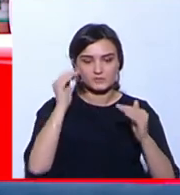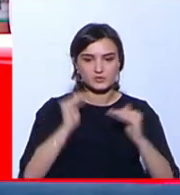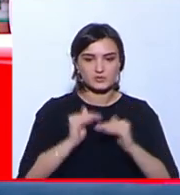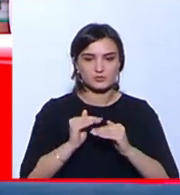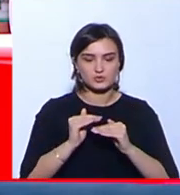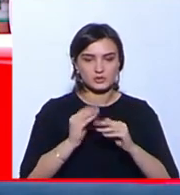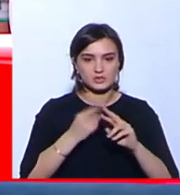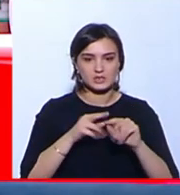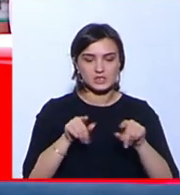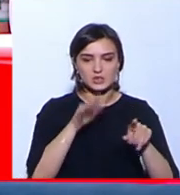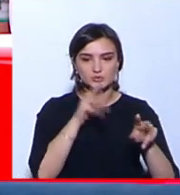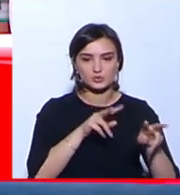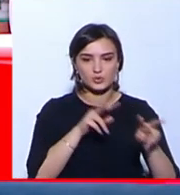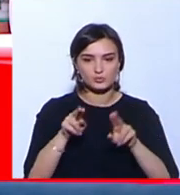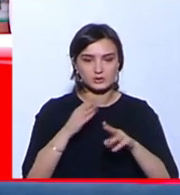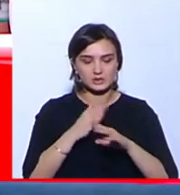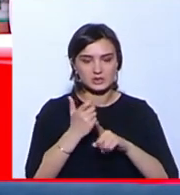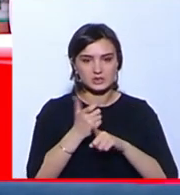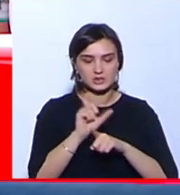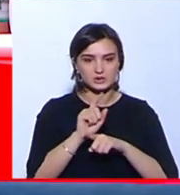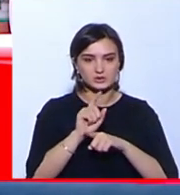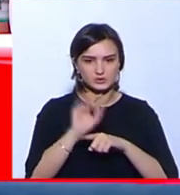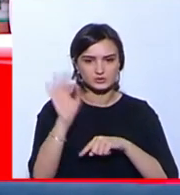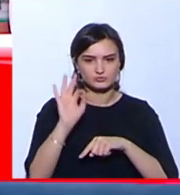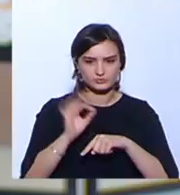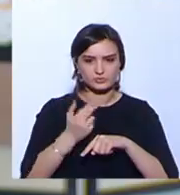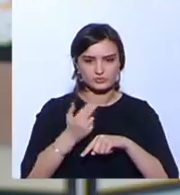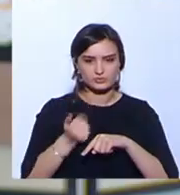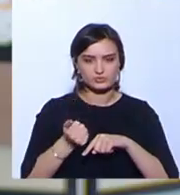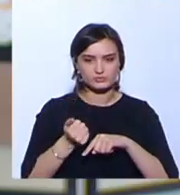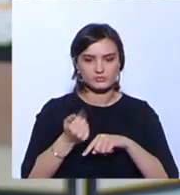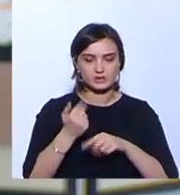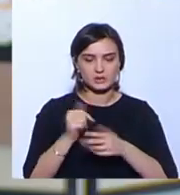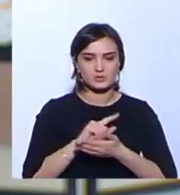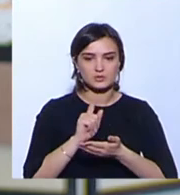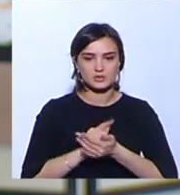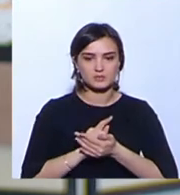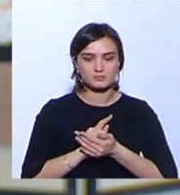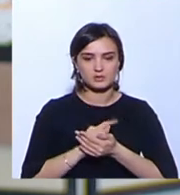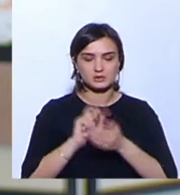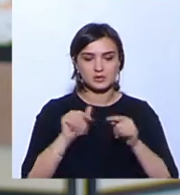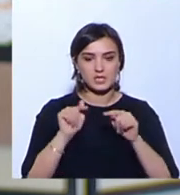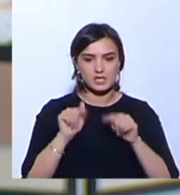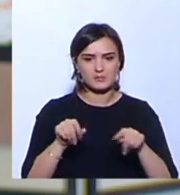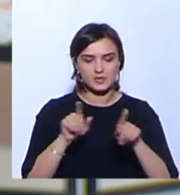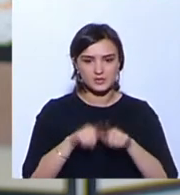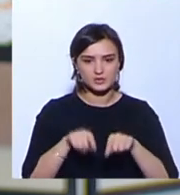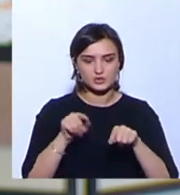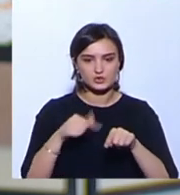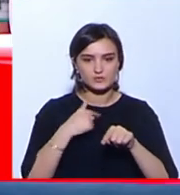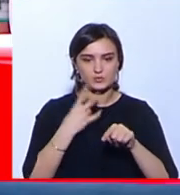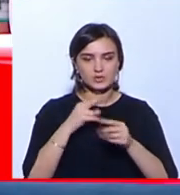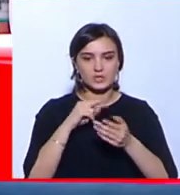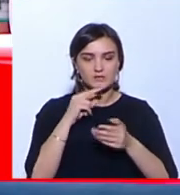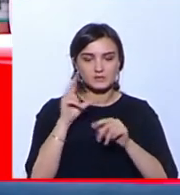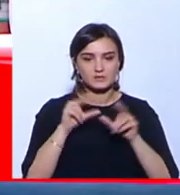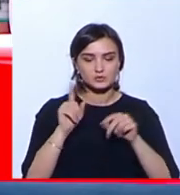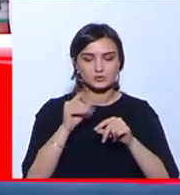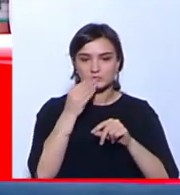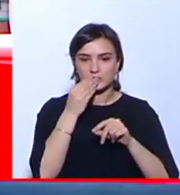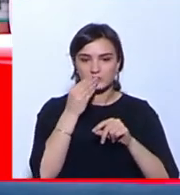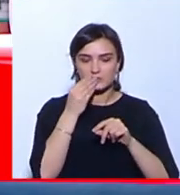ჩამორჩენა. ეს ერთდროულად ხდება ხოლმე, ძალიან ხშირად, ხომ ასეა ქალბატონმა ლალი? აუცილებლად. და აი ამაში ჩვენ უნდა გავითვალისწინოთ, რომ